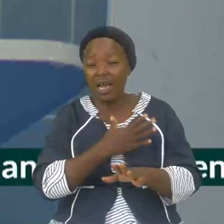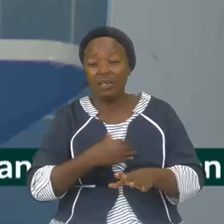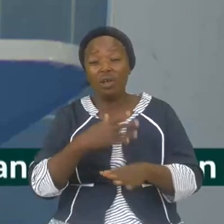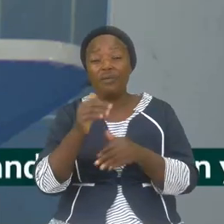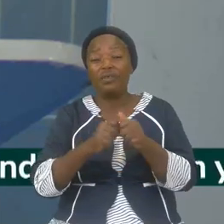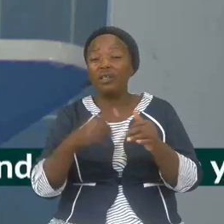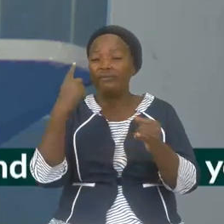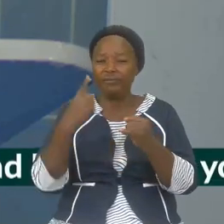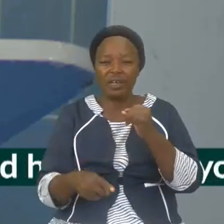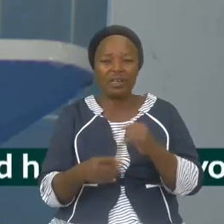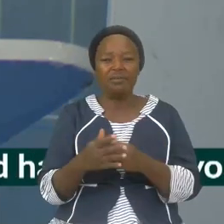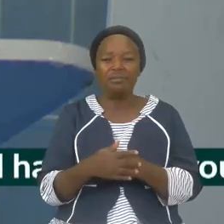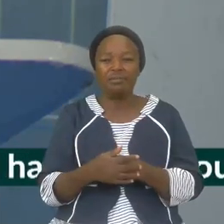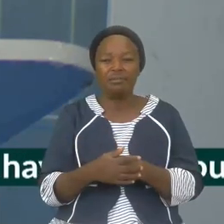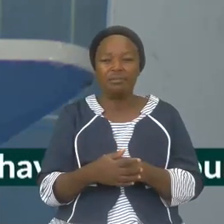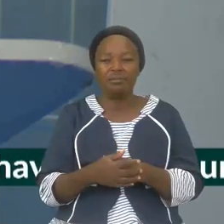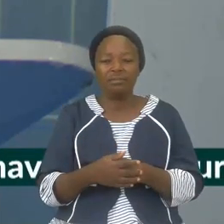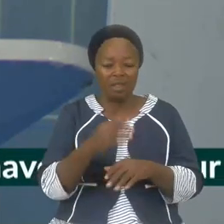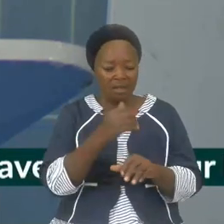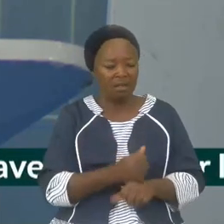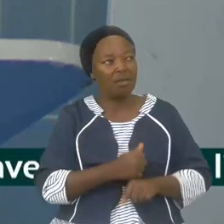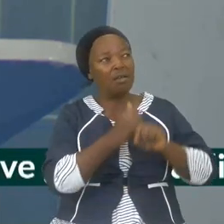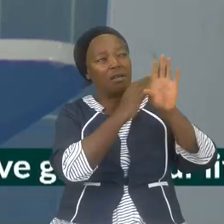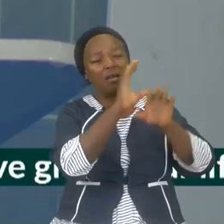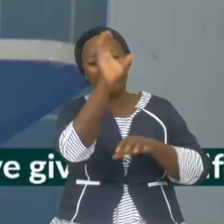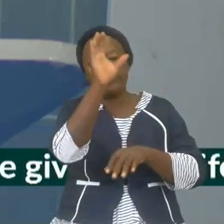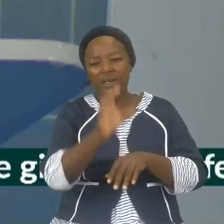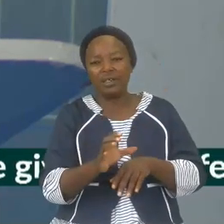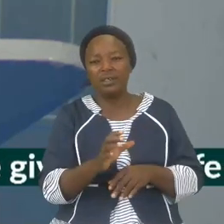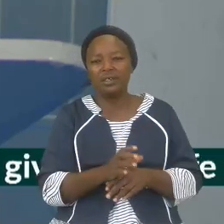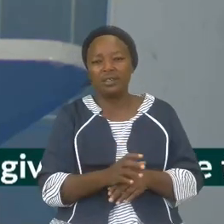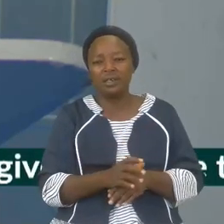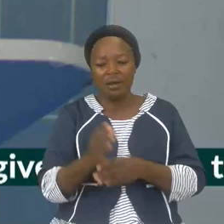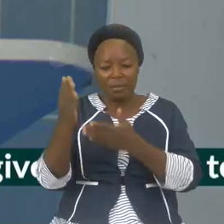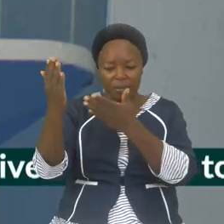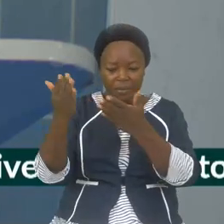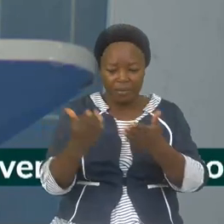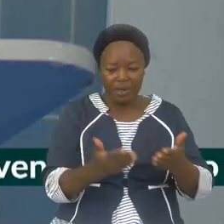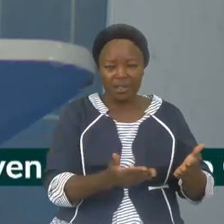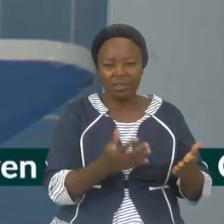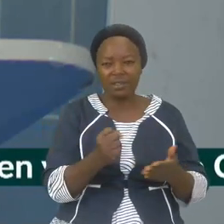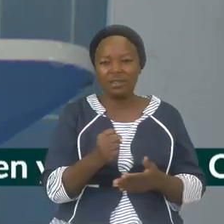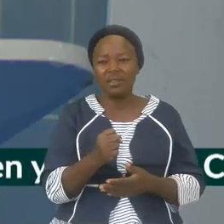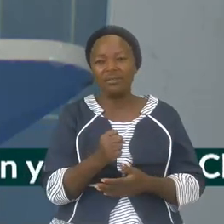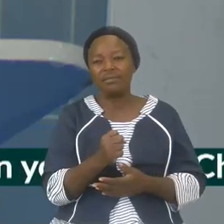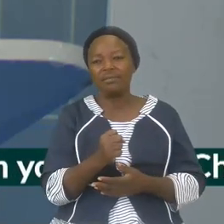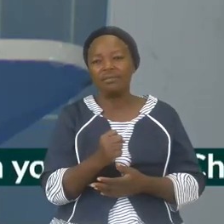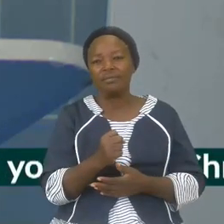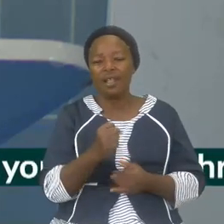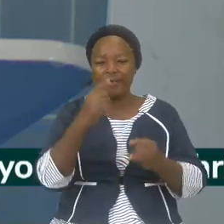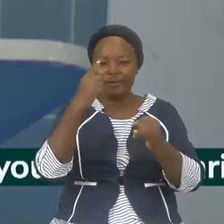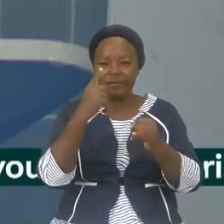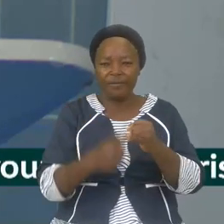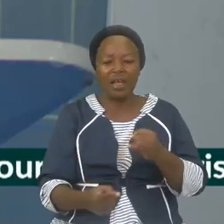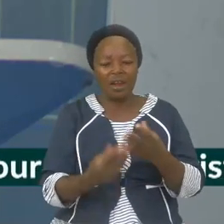dernier amen, et cela mettra fin à toutes vos détresses.